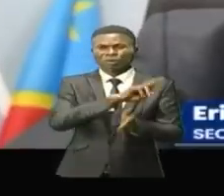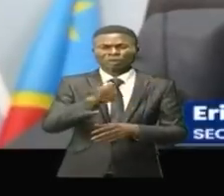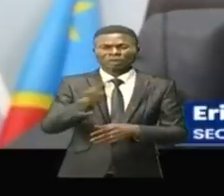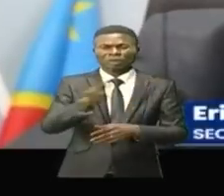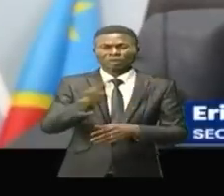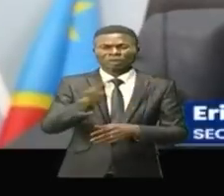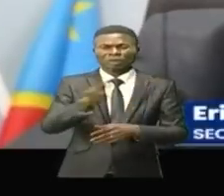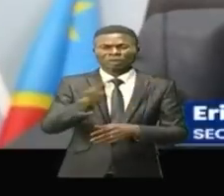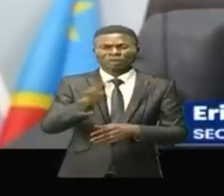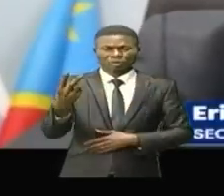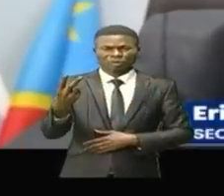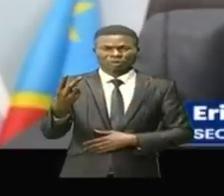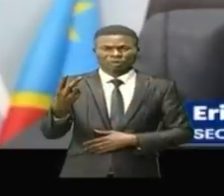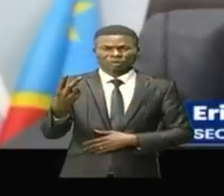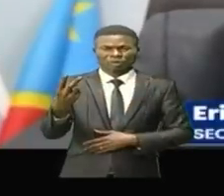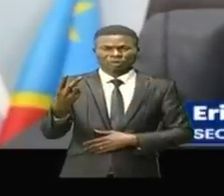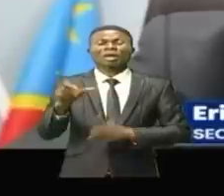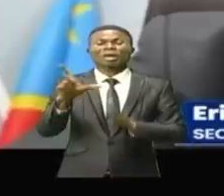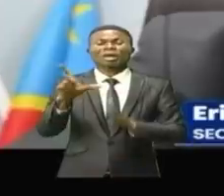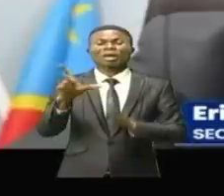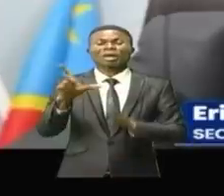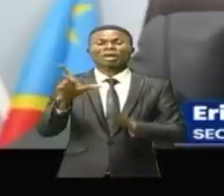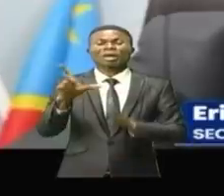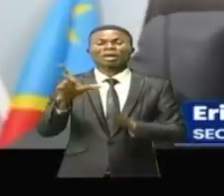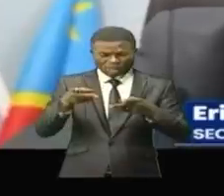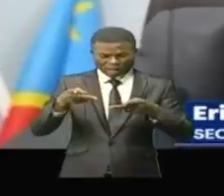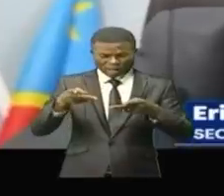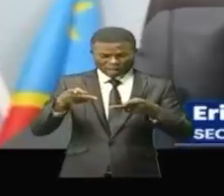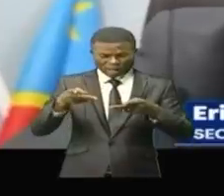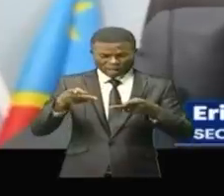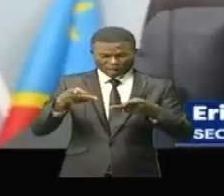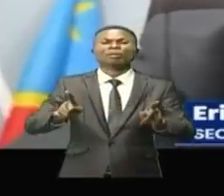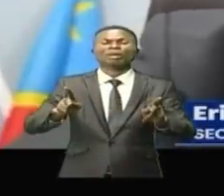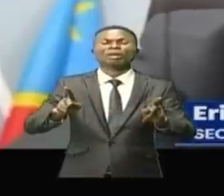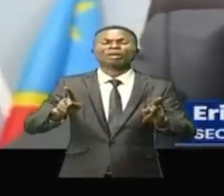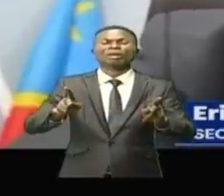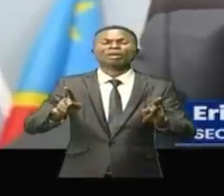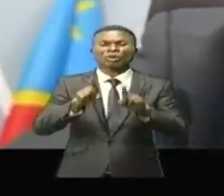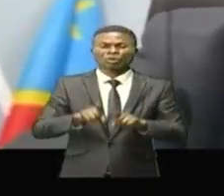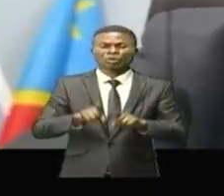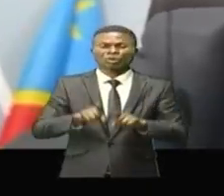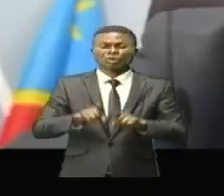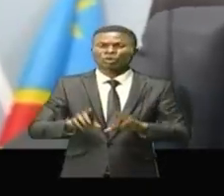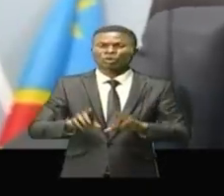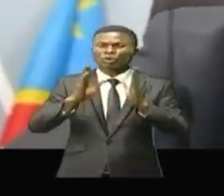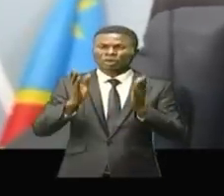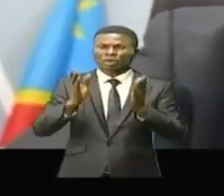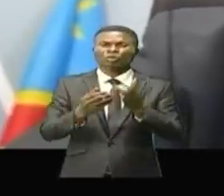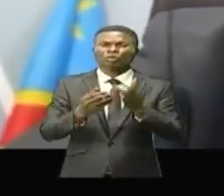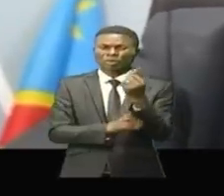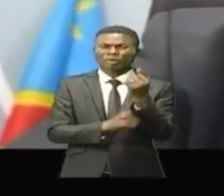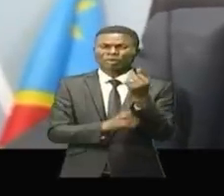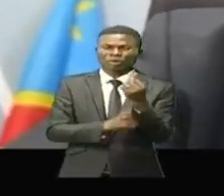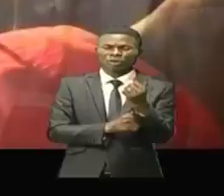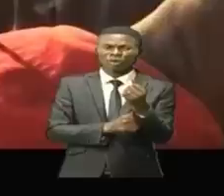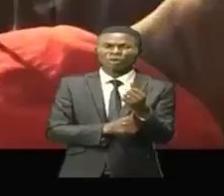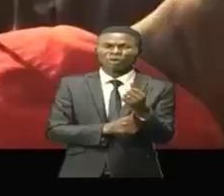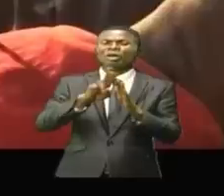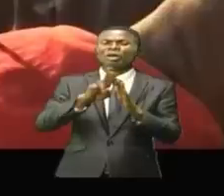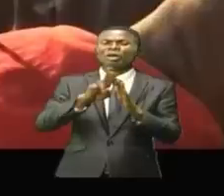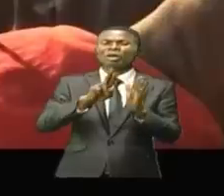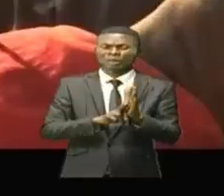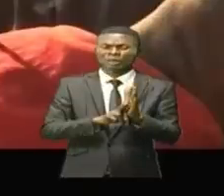Et c'est cette loi qui donne en fait à la CNR le rôle de